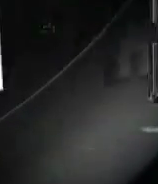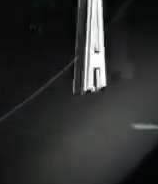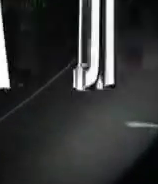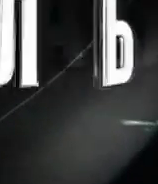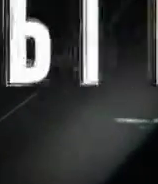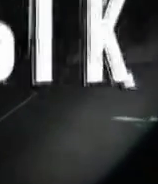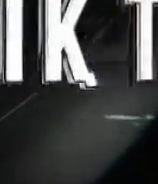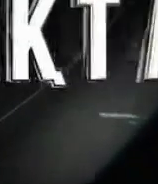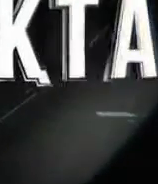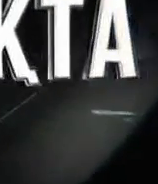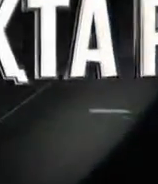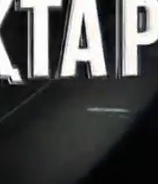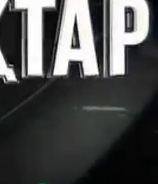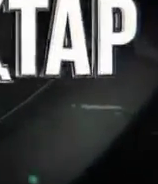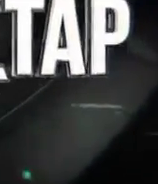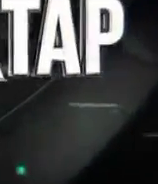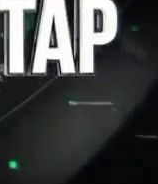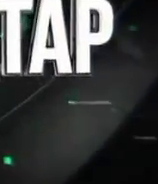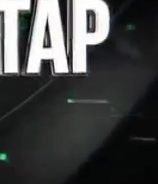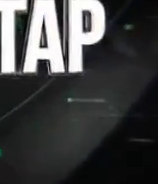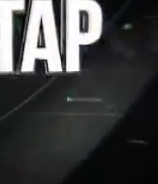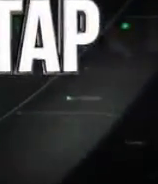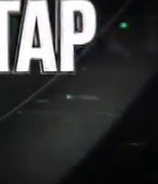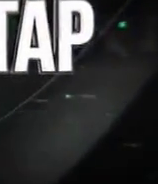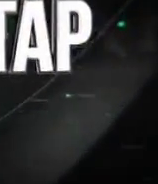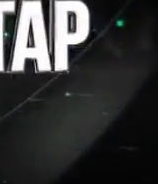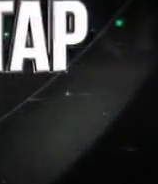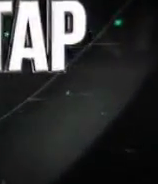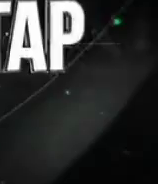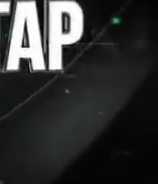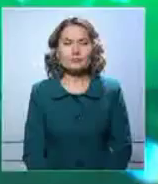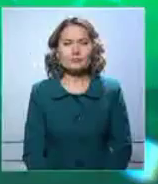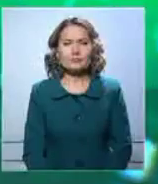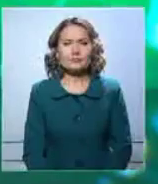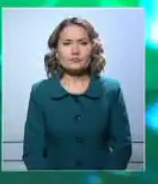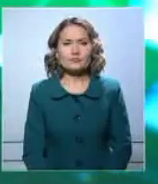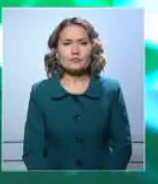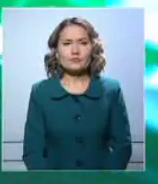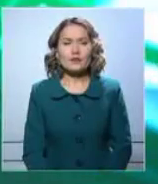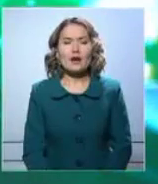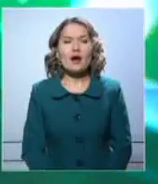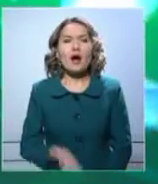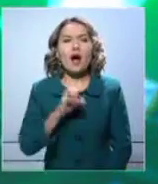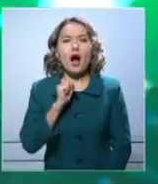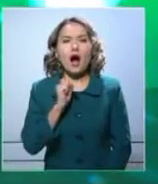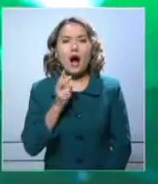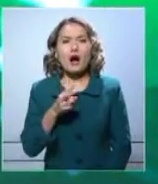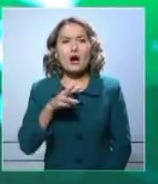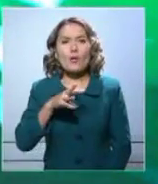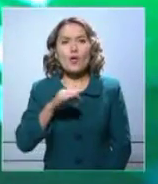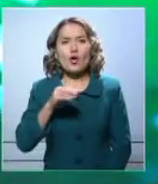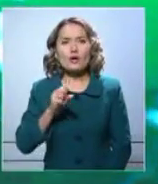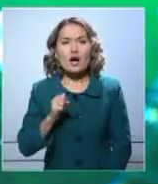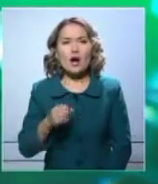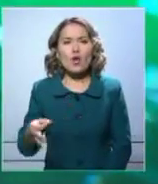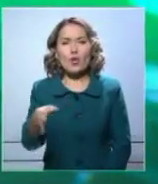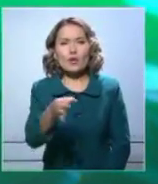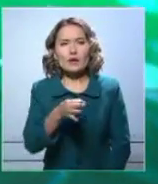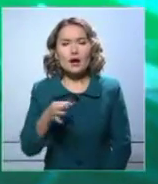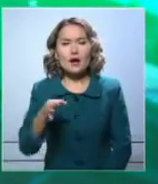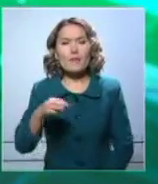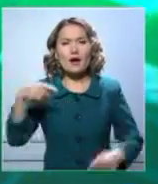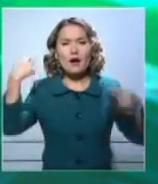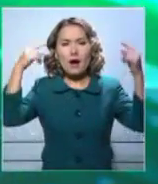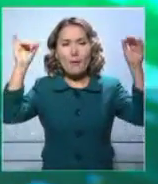Қ Хабарымызды жалғастырамыз. Ақмола облысында мал